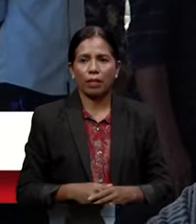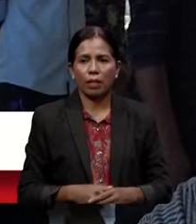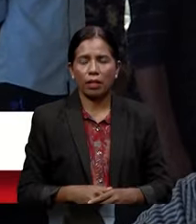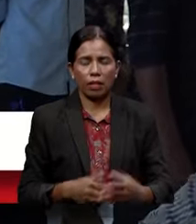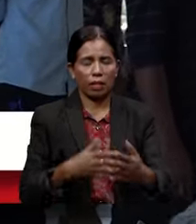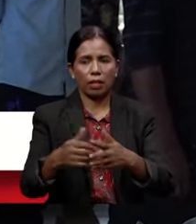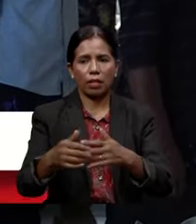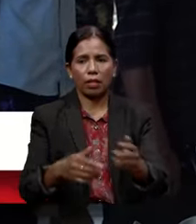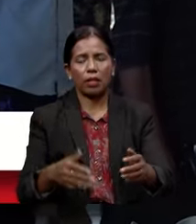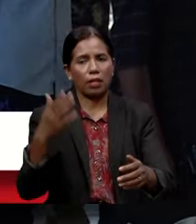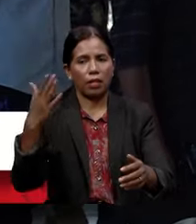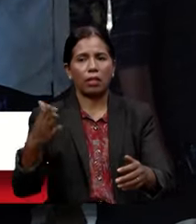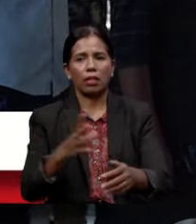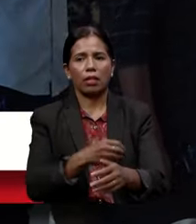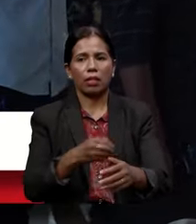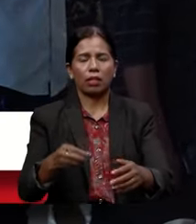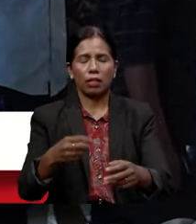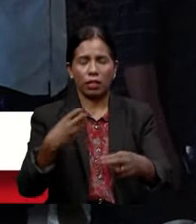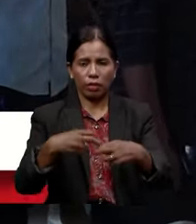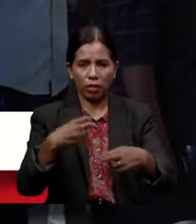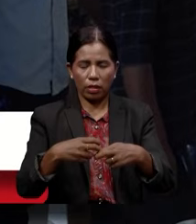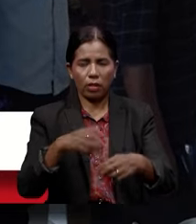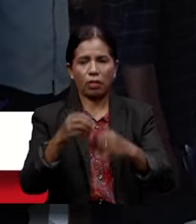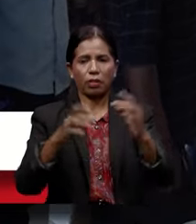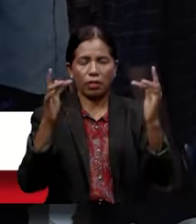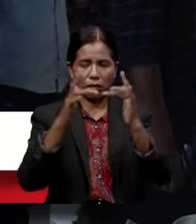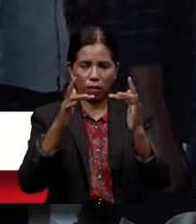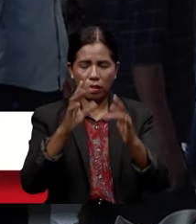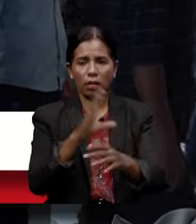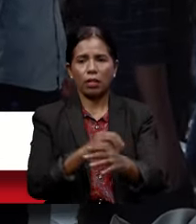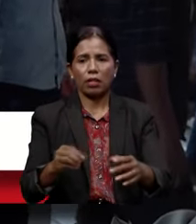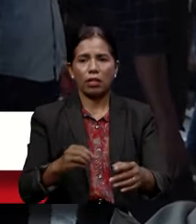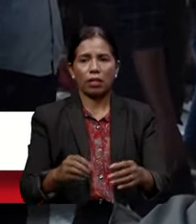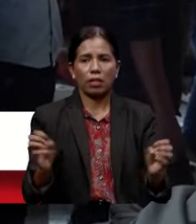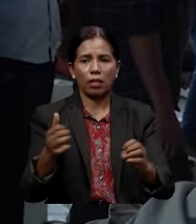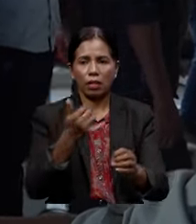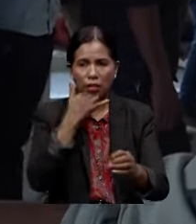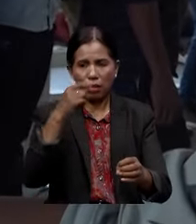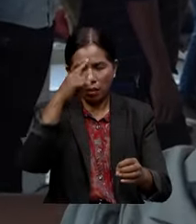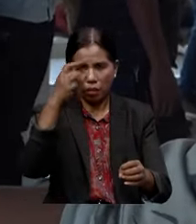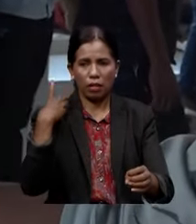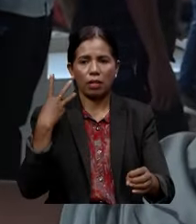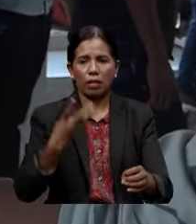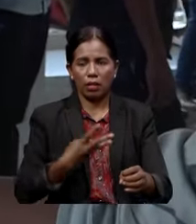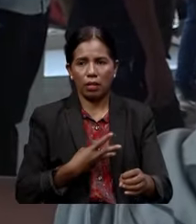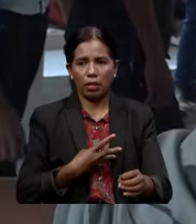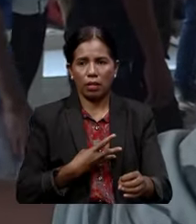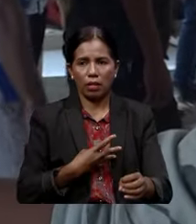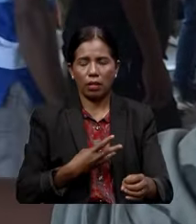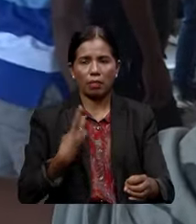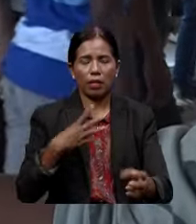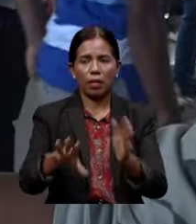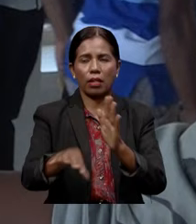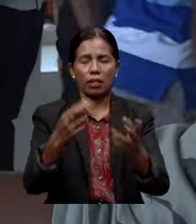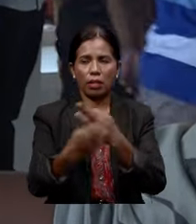rumah, tambah ia laran la rumah ia file langsung ituan, ia teknik ituan lah salah. Tambah amnya amnya kara kaitan